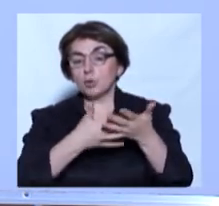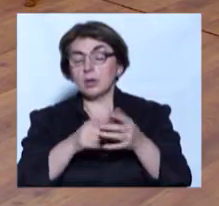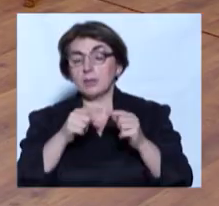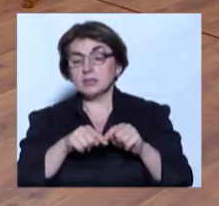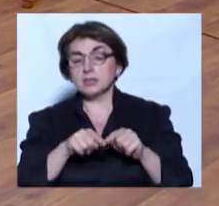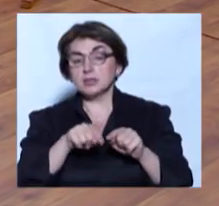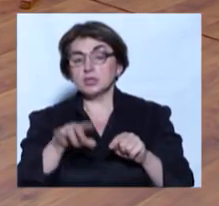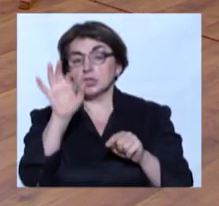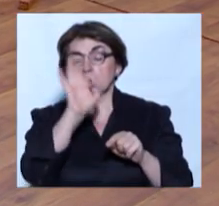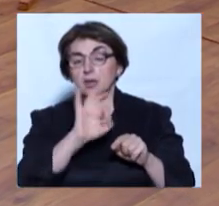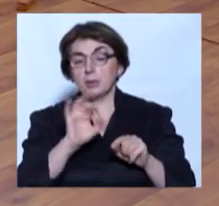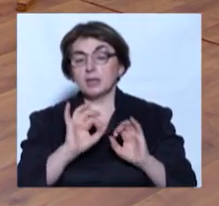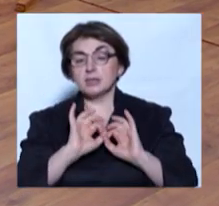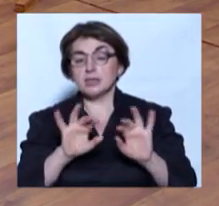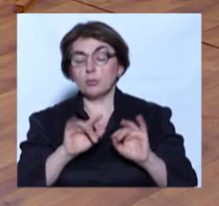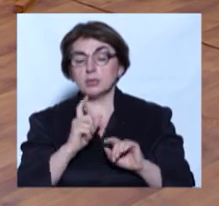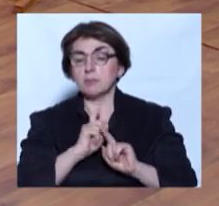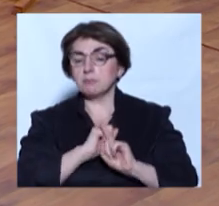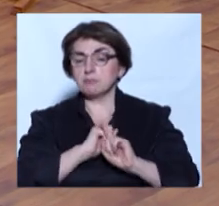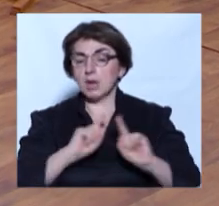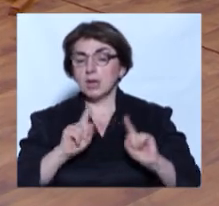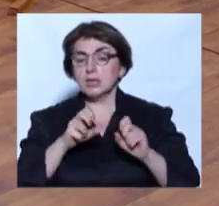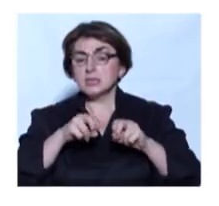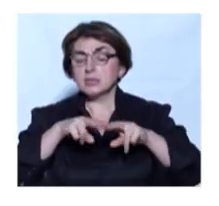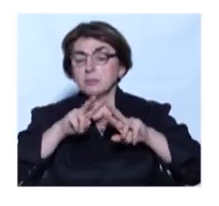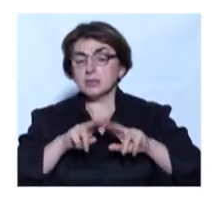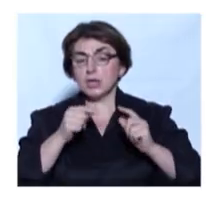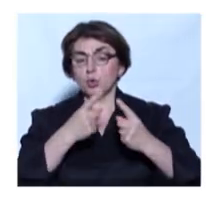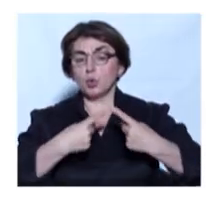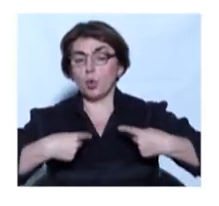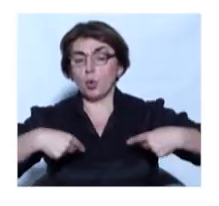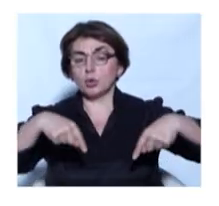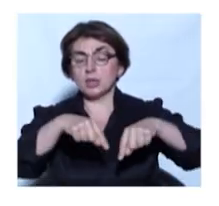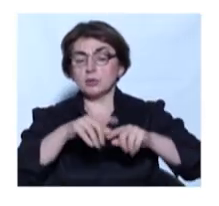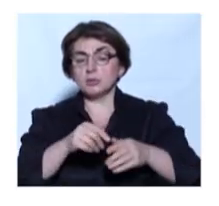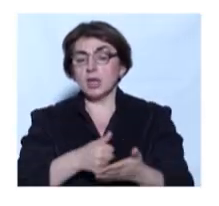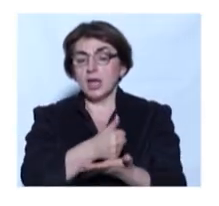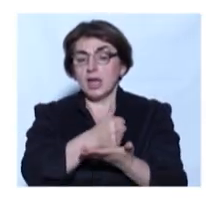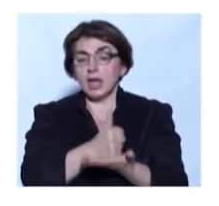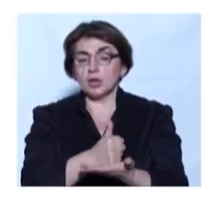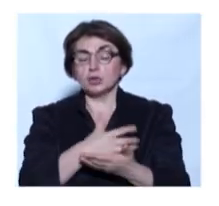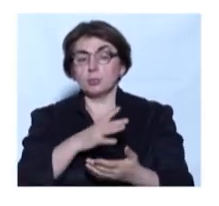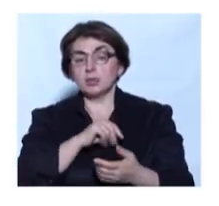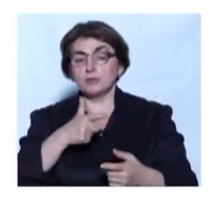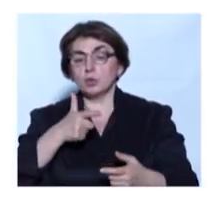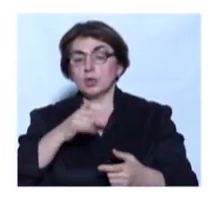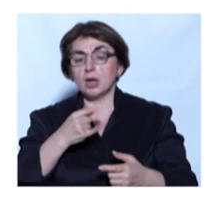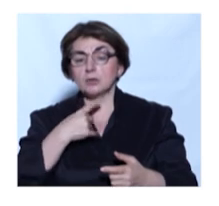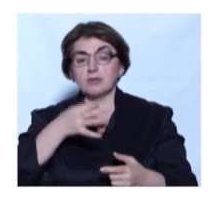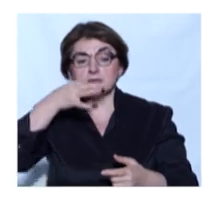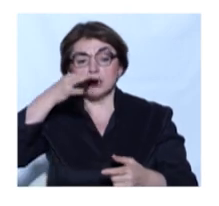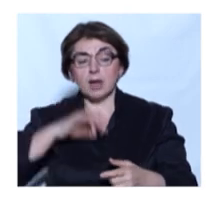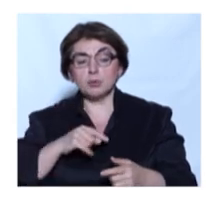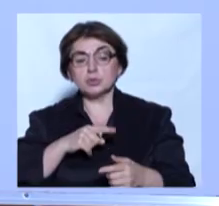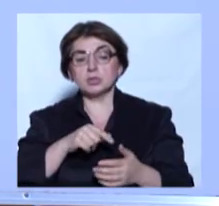საუბარი. ეს არის საკმაოდ სერიოზული უნივერსალური სააგენტო, რომელსაც ძალიან ეყრდნობა გაერო და თავისი გამოცდილების საფუძველზე